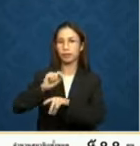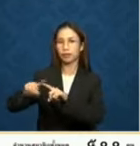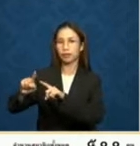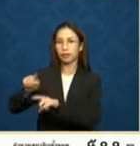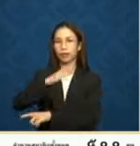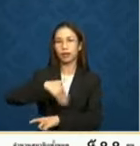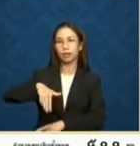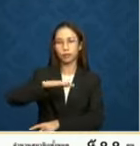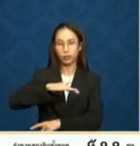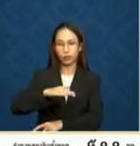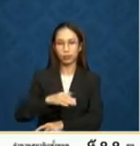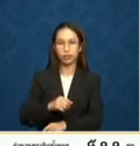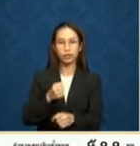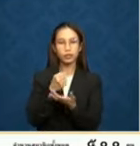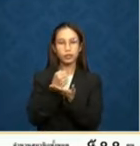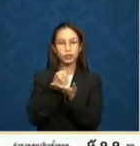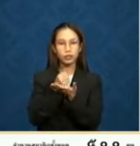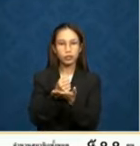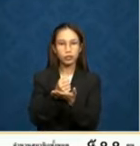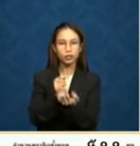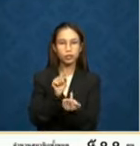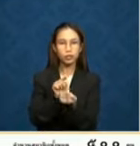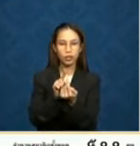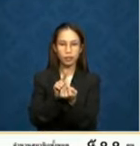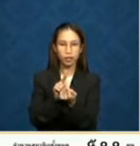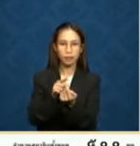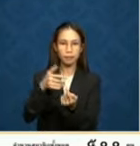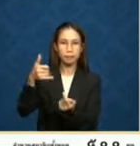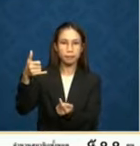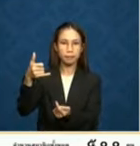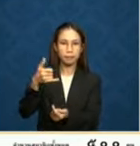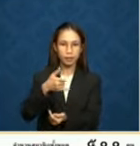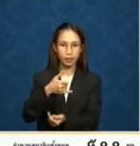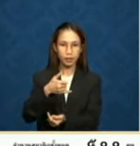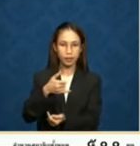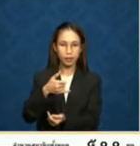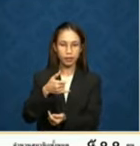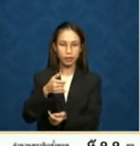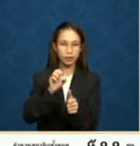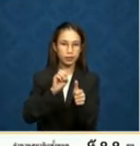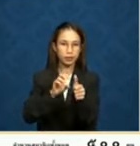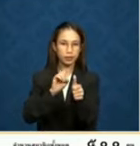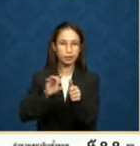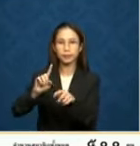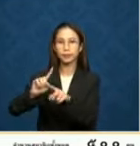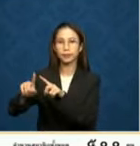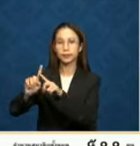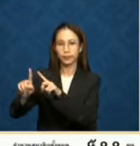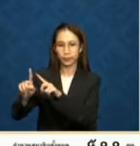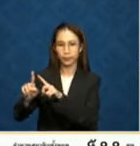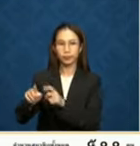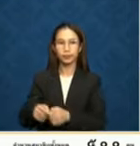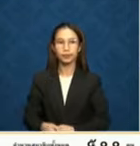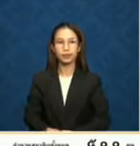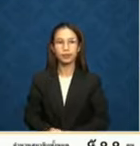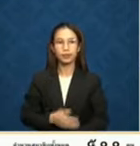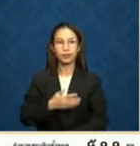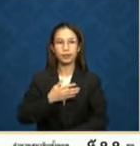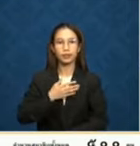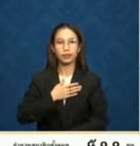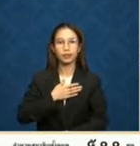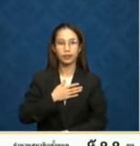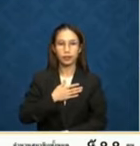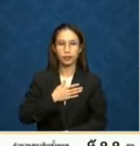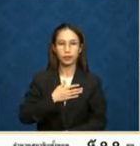กที่ได้กระรูนาทรงเข้ามารวมเสนอข้อคิดเห็นต่างๆ แล้วเรายัจะมี